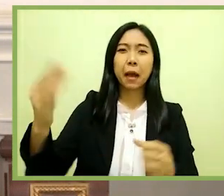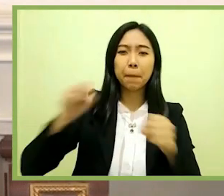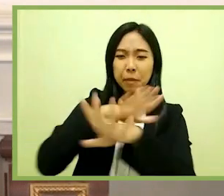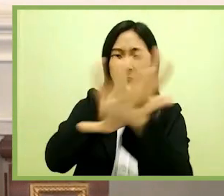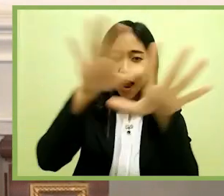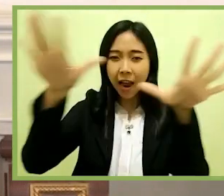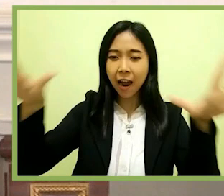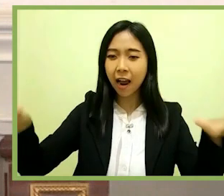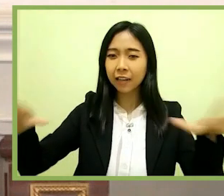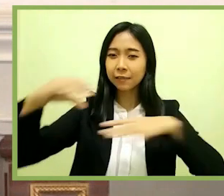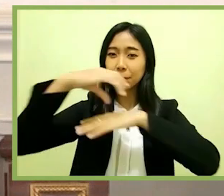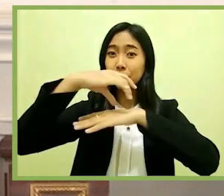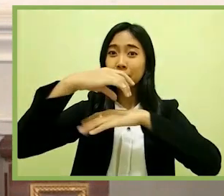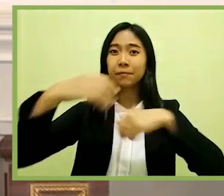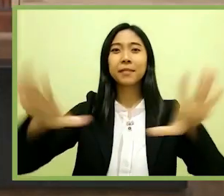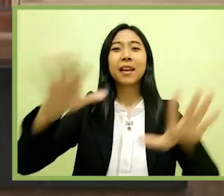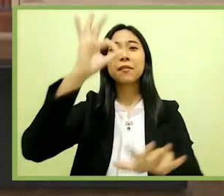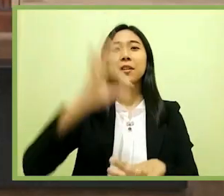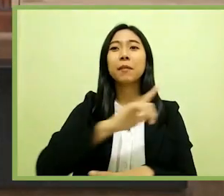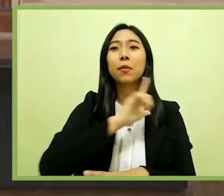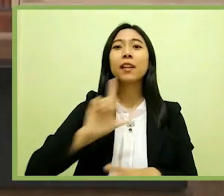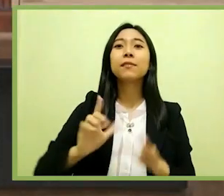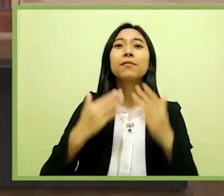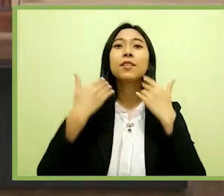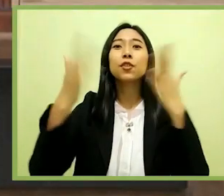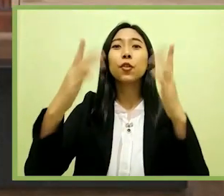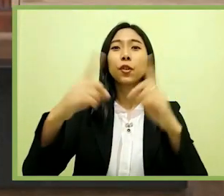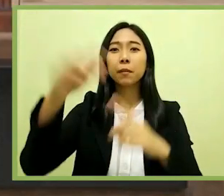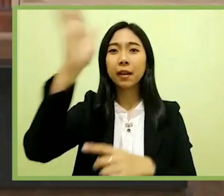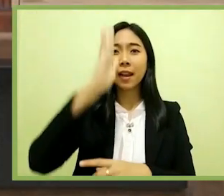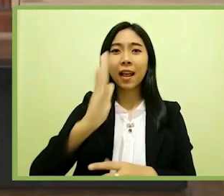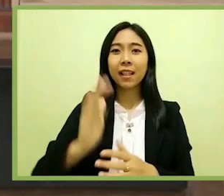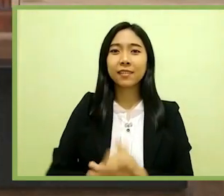bumi. Demikianlah sabda Tuhan. Syukur kepada Allah.